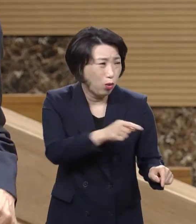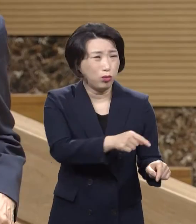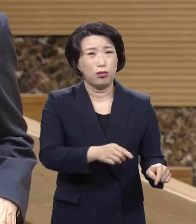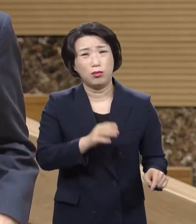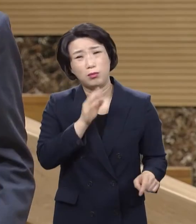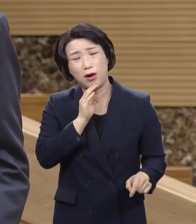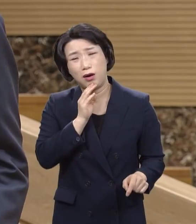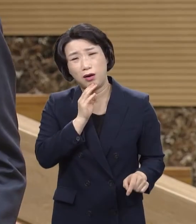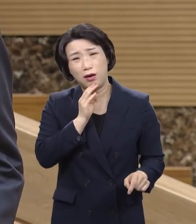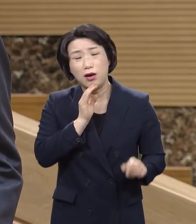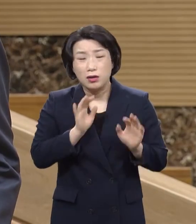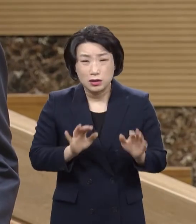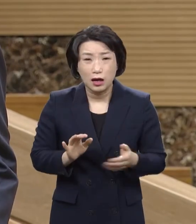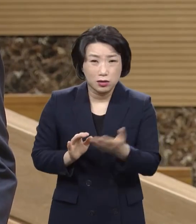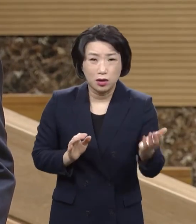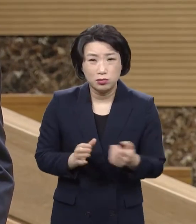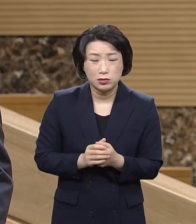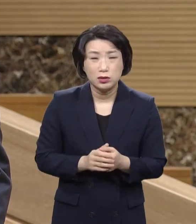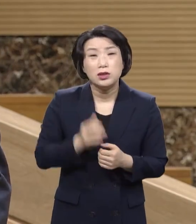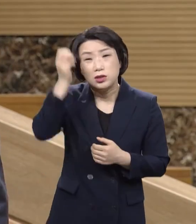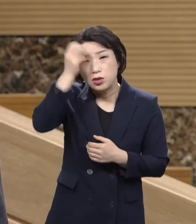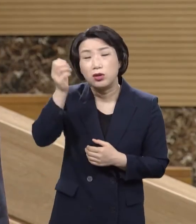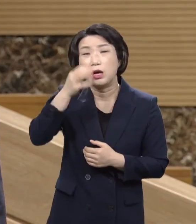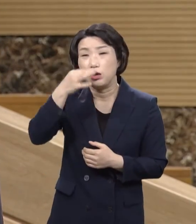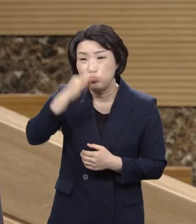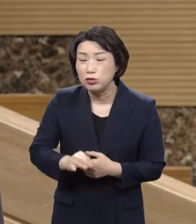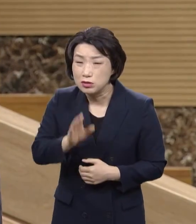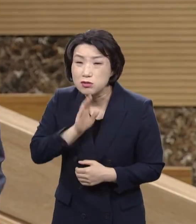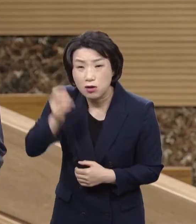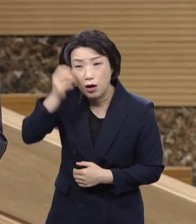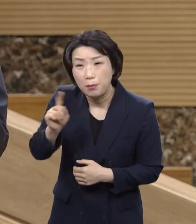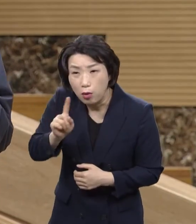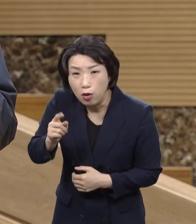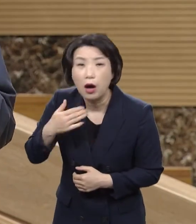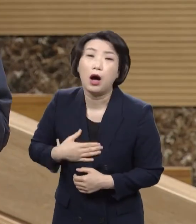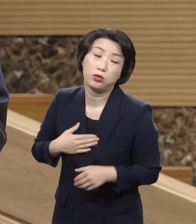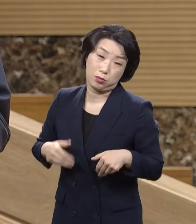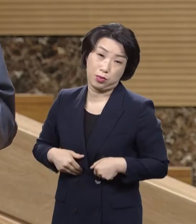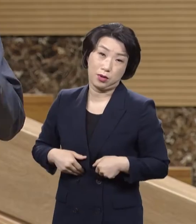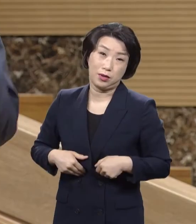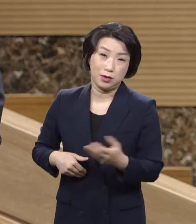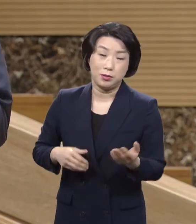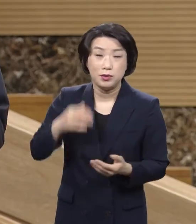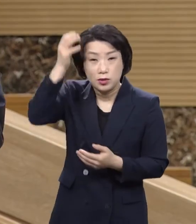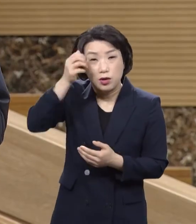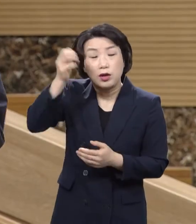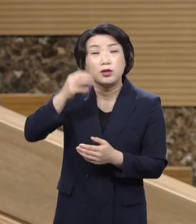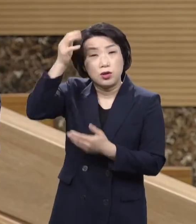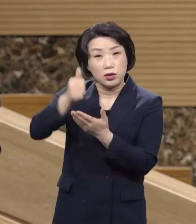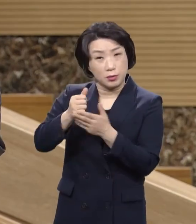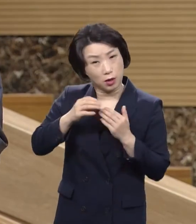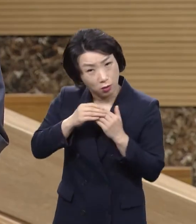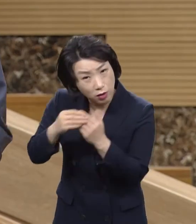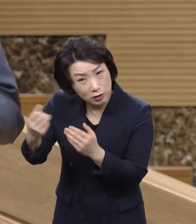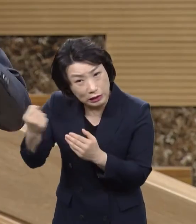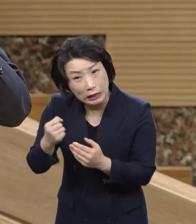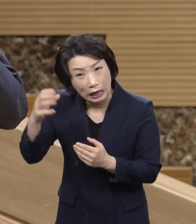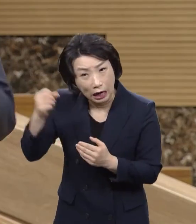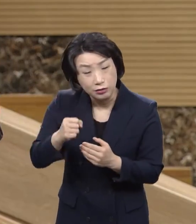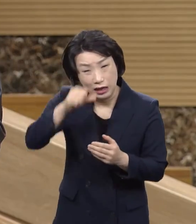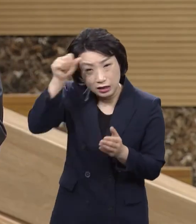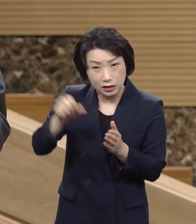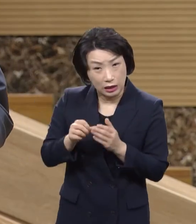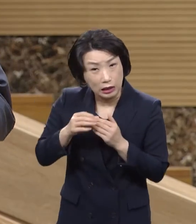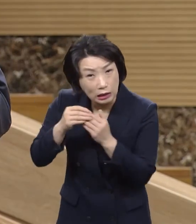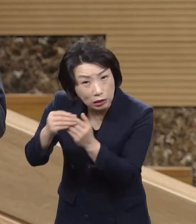말이요. 이게 영적인 신령한 유익이 뭔가 그 영적인 성령의 주도권을 가지고 내